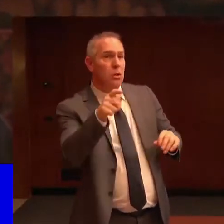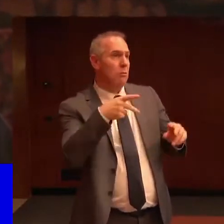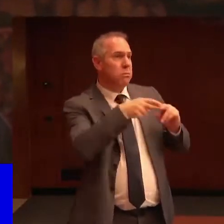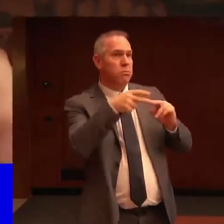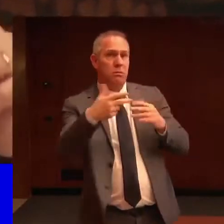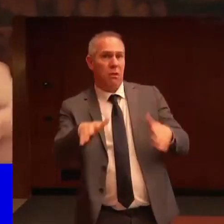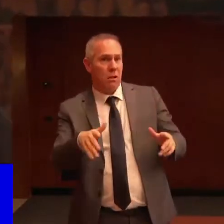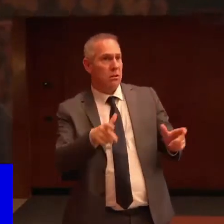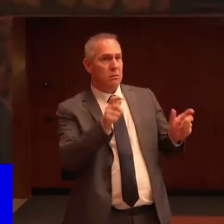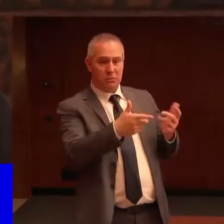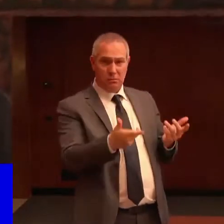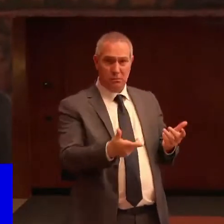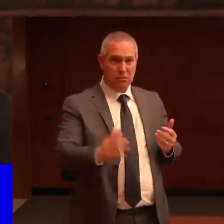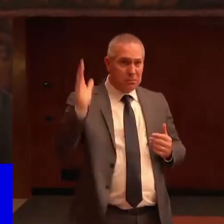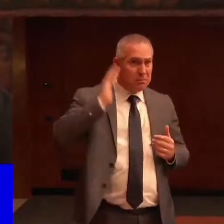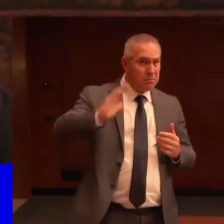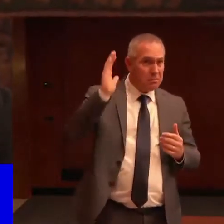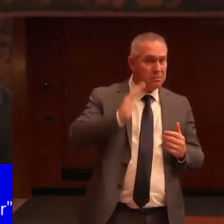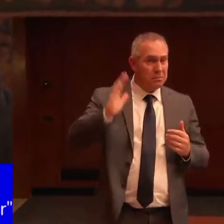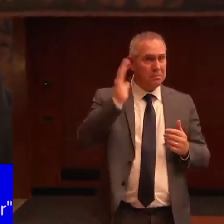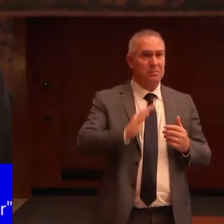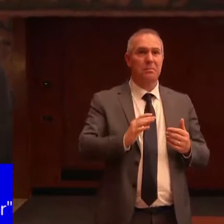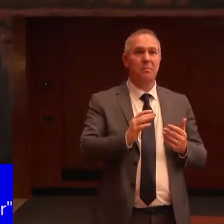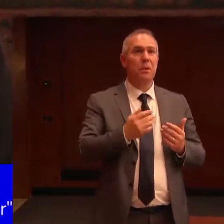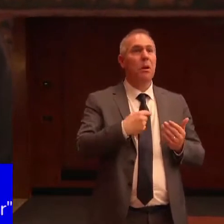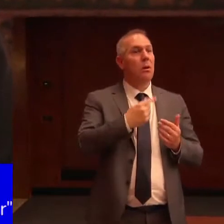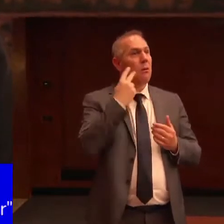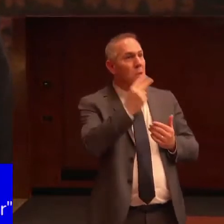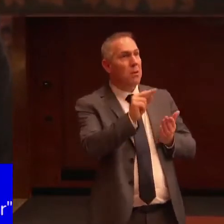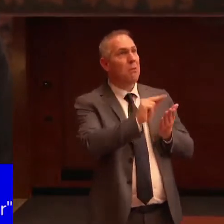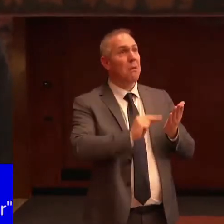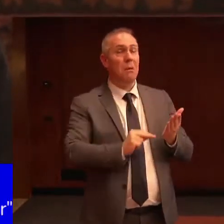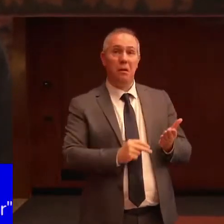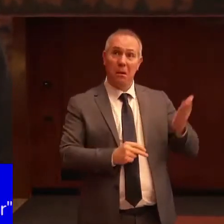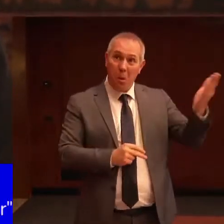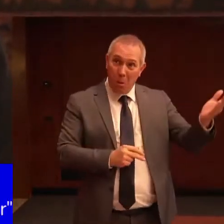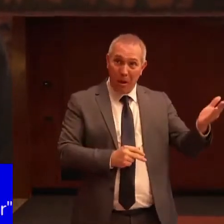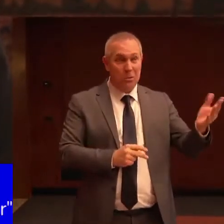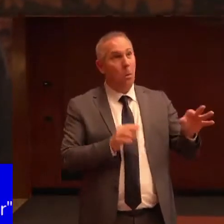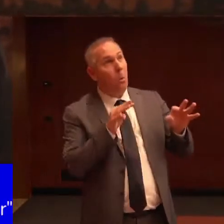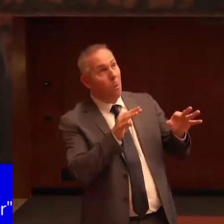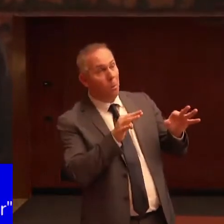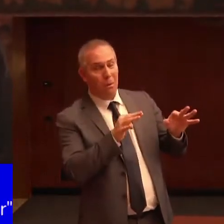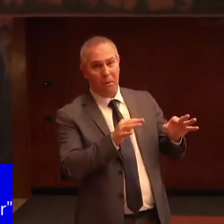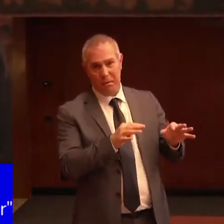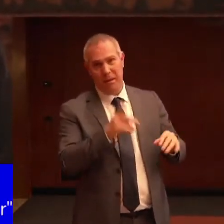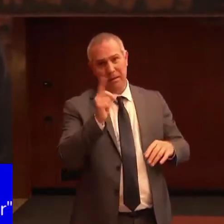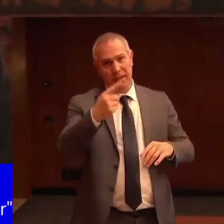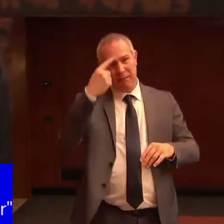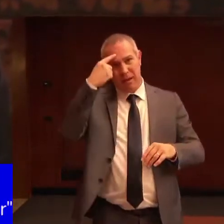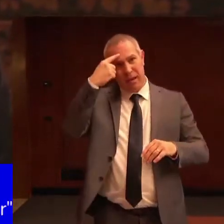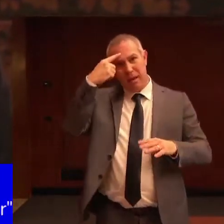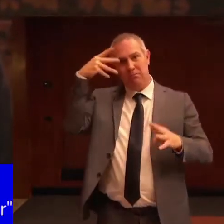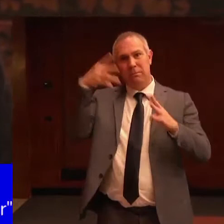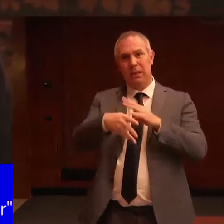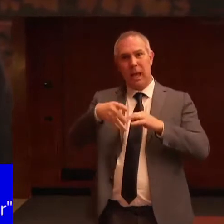erano uscite recensioni all'epoca di questo genere. Chiunque possa considerare intrattenimento questo dovrebbe essere internato nel reparto psichiatrico